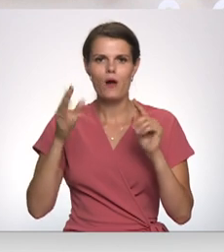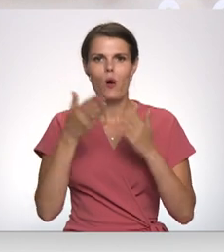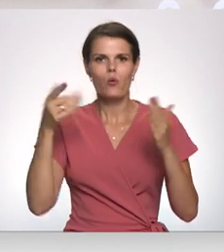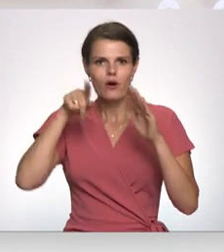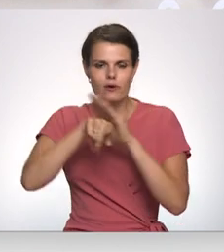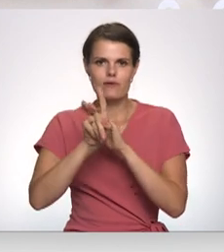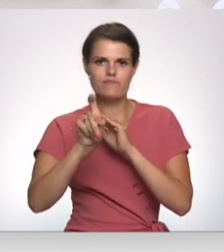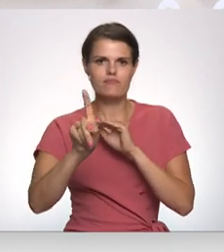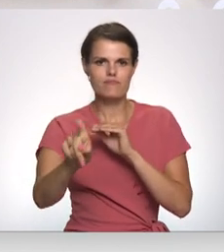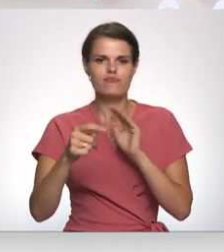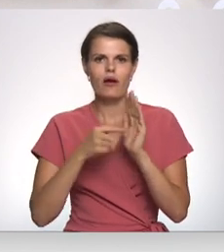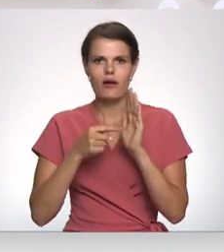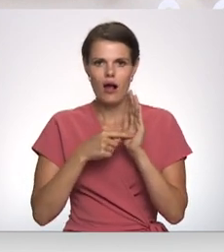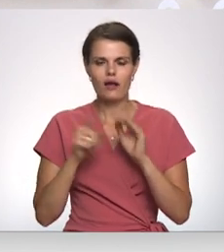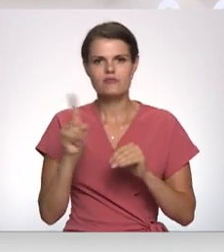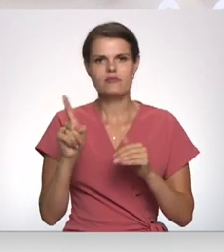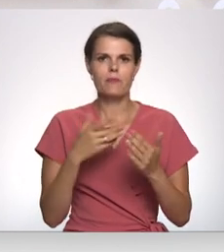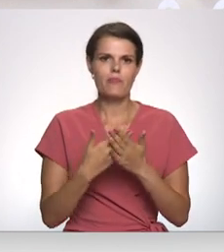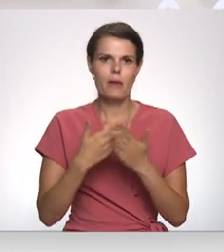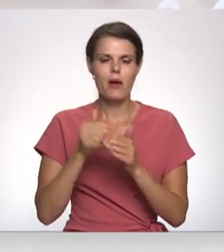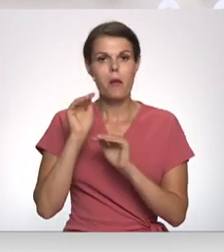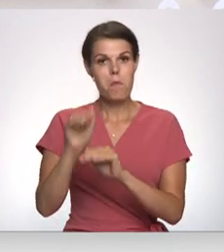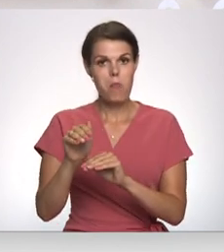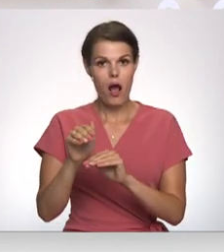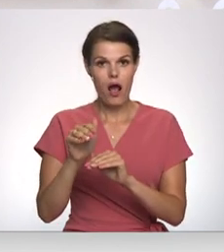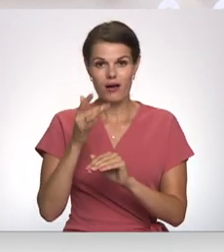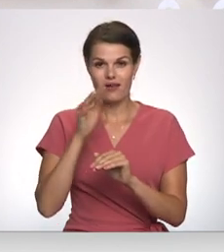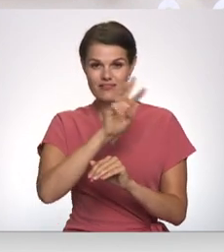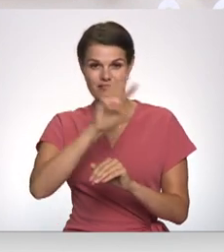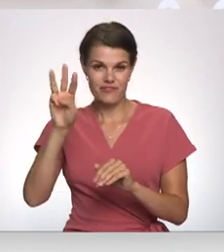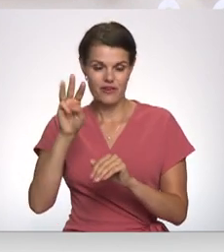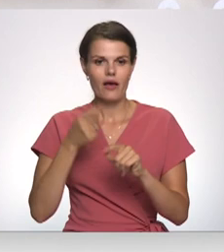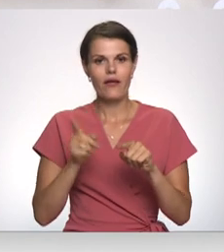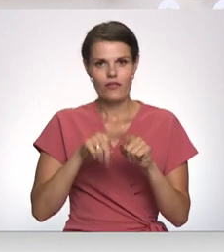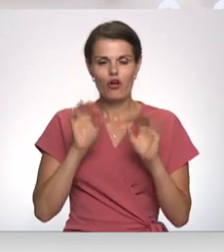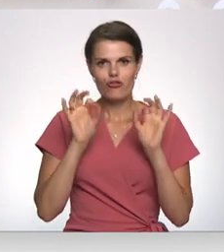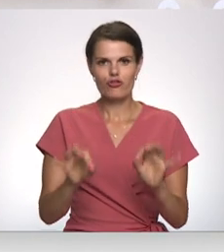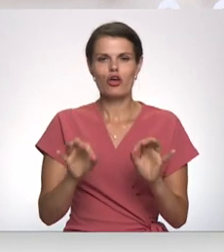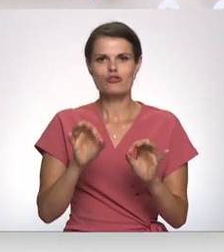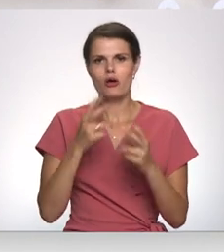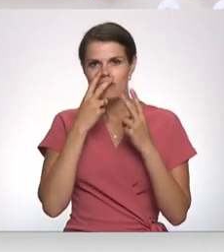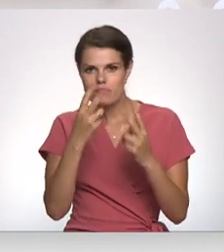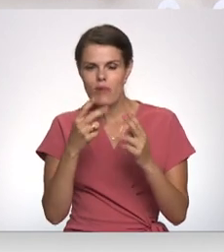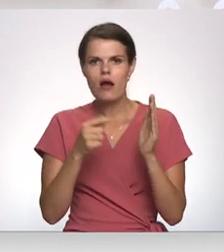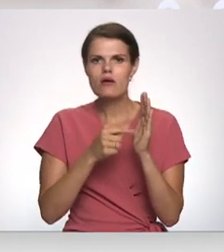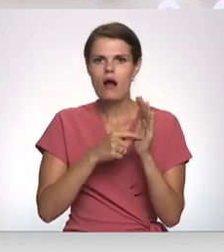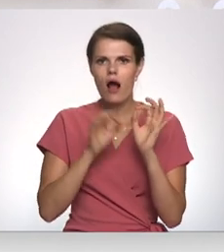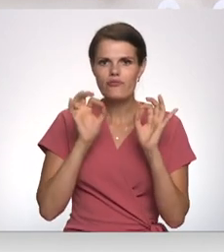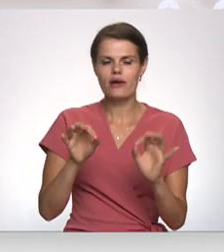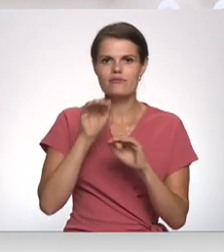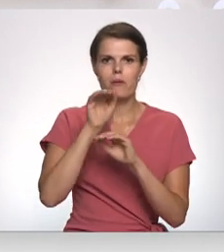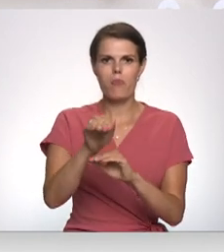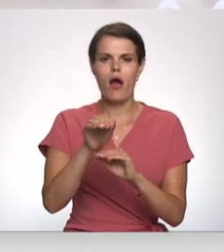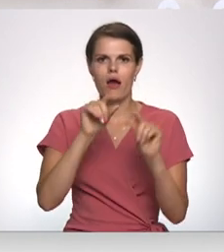aicina klikšķināt. Nu, ja tas ir, piņemsim, bankas domēna vārds, tad tiešām mēģināt atpazīt, nu, kāda tad ir tā manas